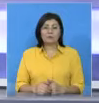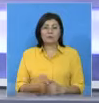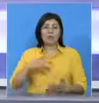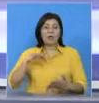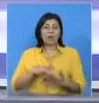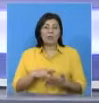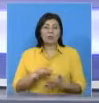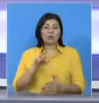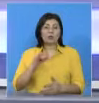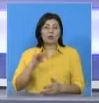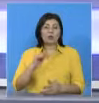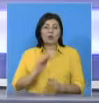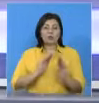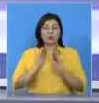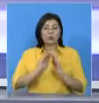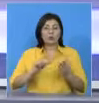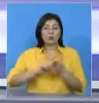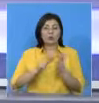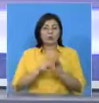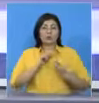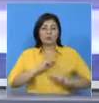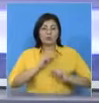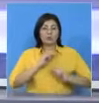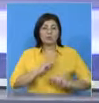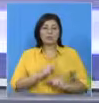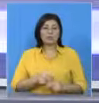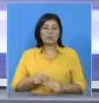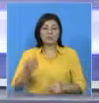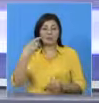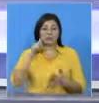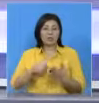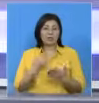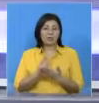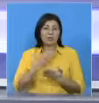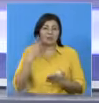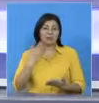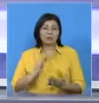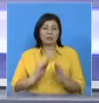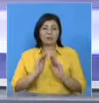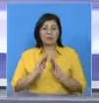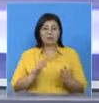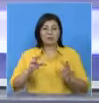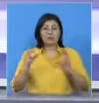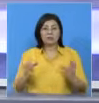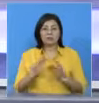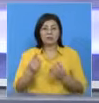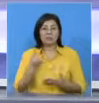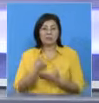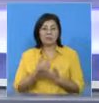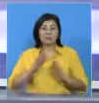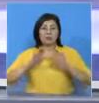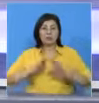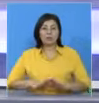Қалада руханият көрме залы жұмыс істейді. Залда облыстағы дін қайраткерлерінің құнды жәдігерлері сақталған, киелі орындар мен